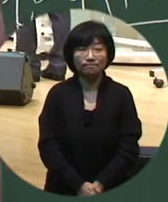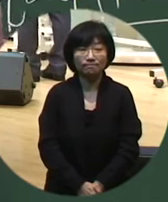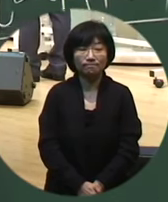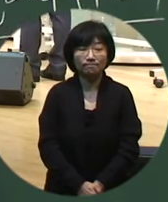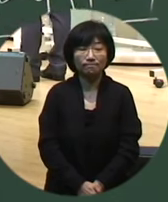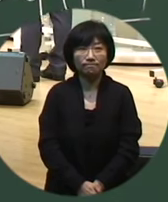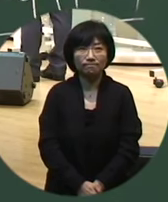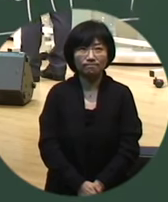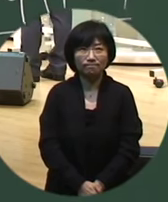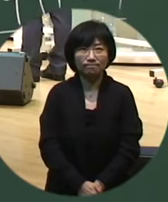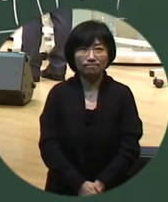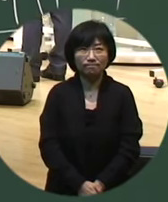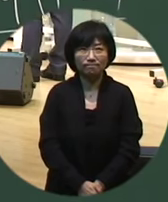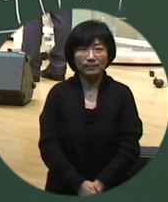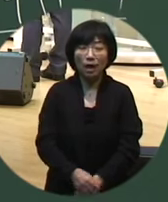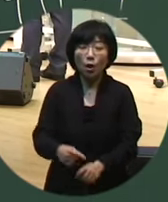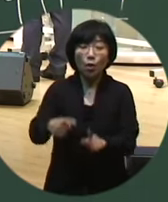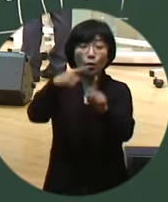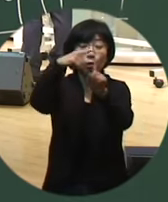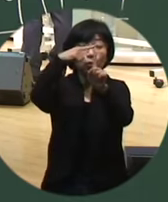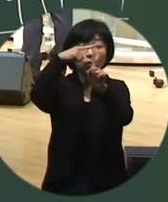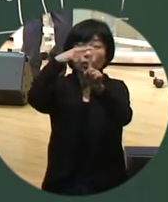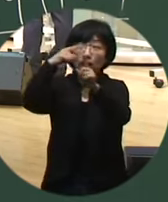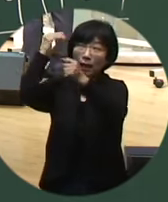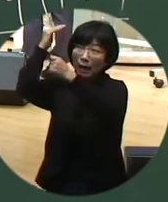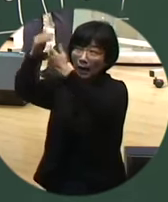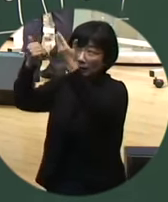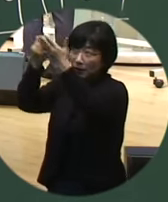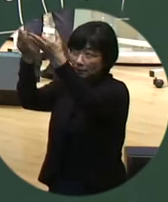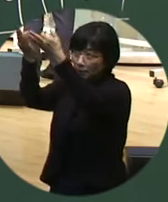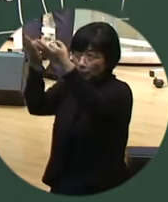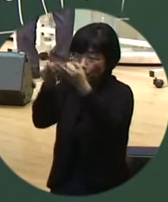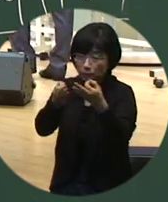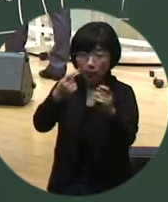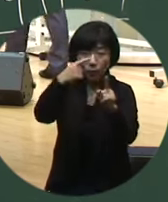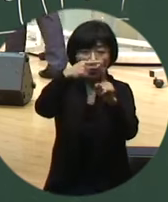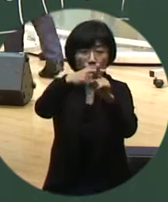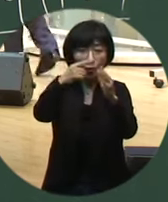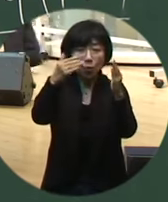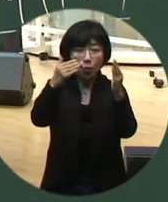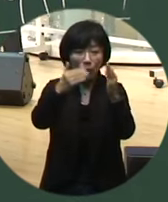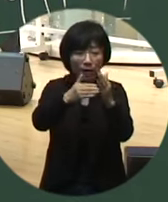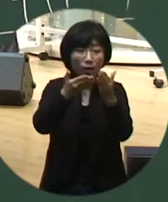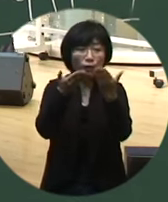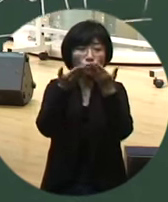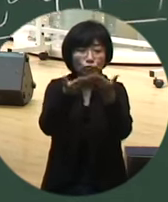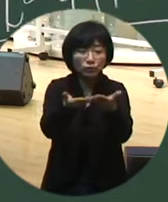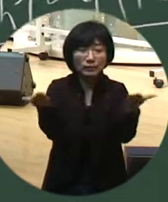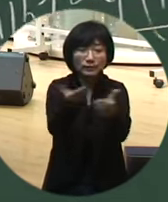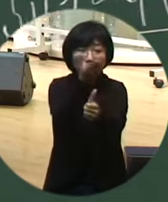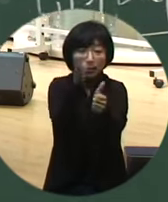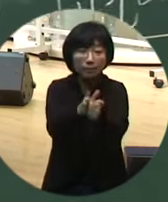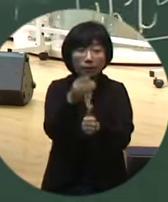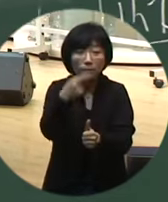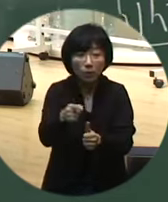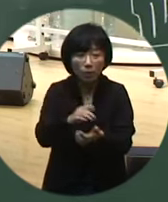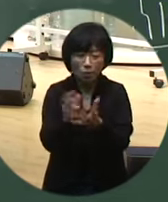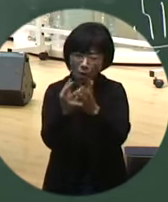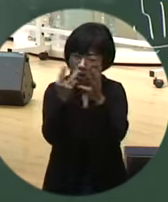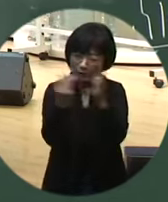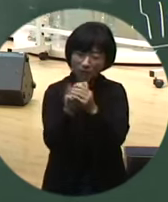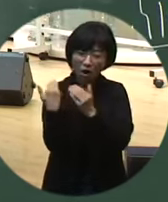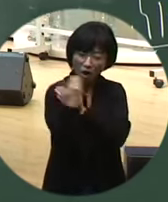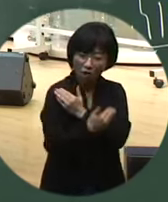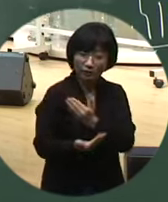a goal of God for the church. 그게 절대 헌신. And that's the absolute devotion. 자, 여러분